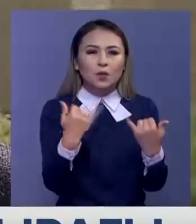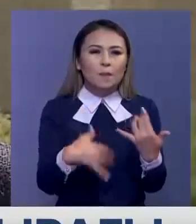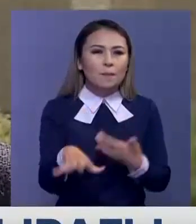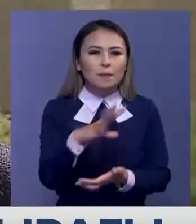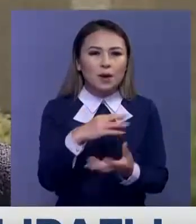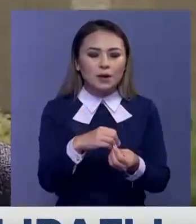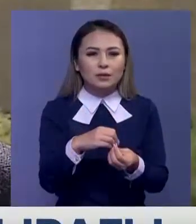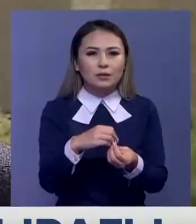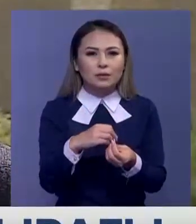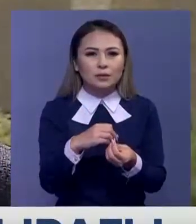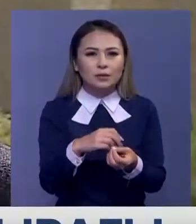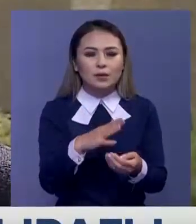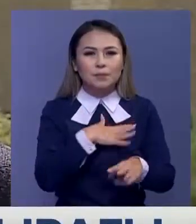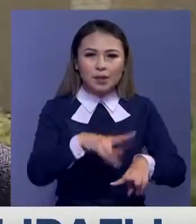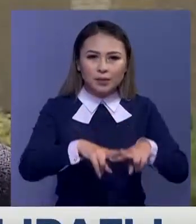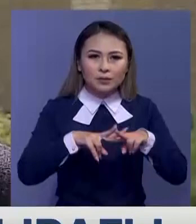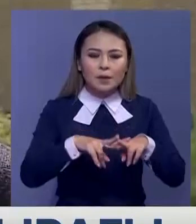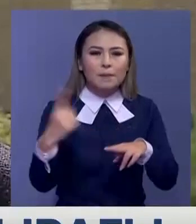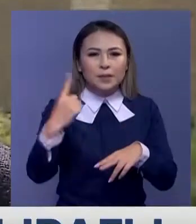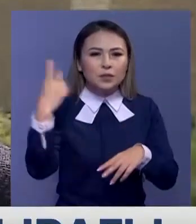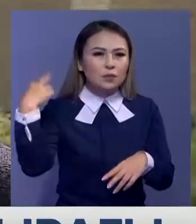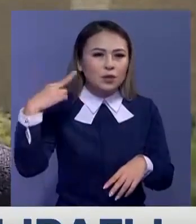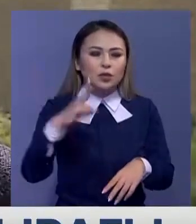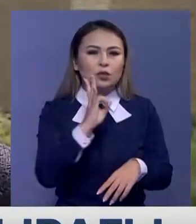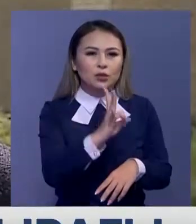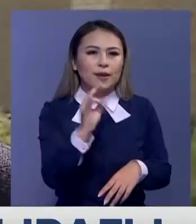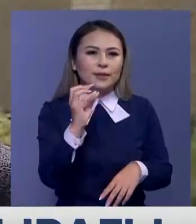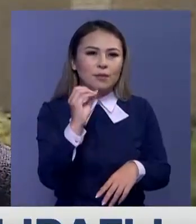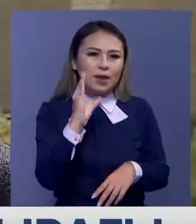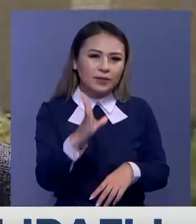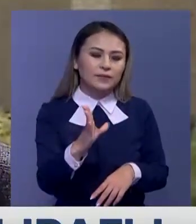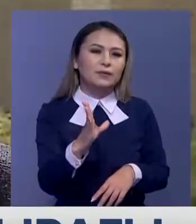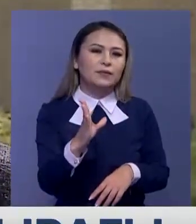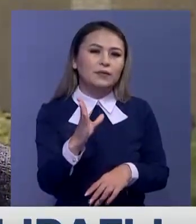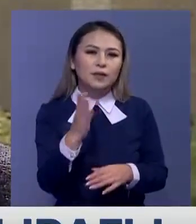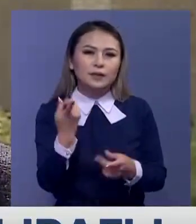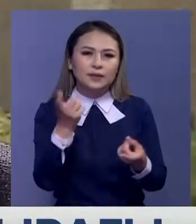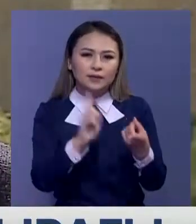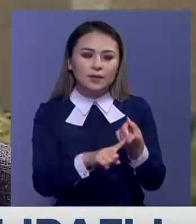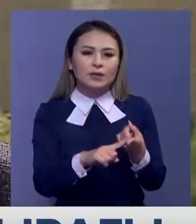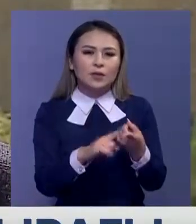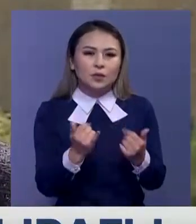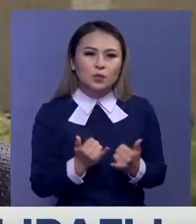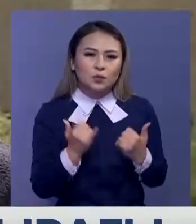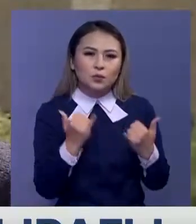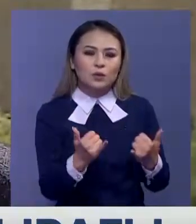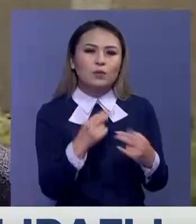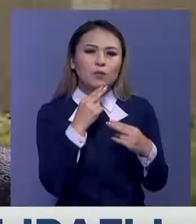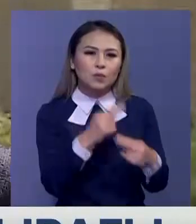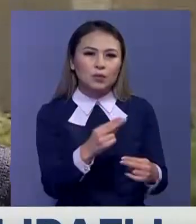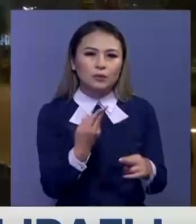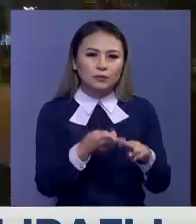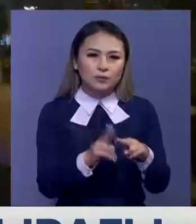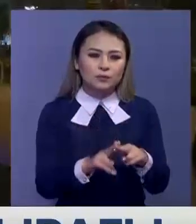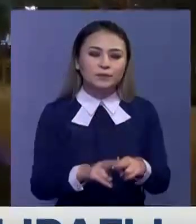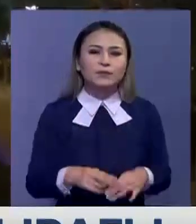барлығы біздің елбасымыз, тұңғыш президентіміз Нұрсұлтан Әбішұлы Назарбаевтың тікелей Түркістанға көңіл бөлуінің арқасында болып